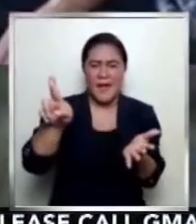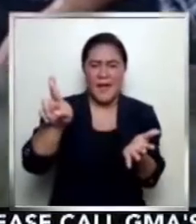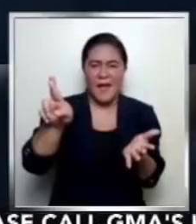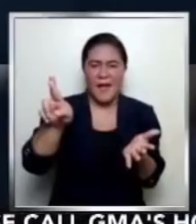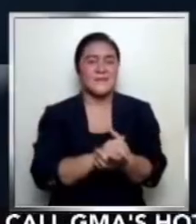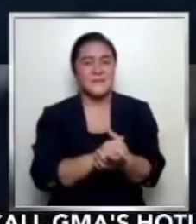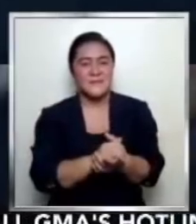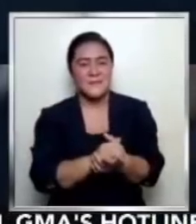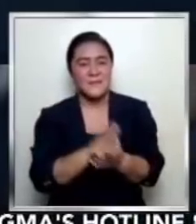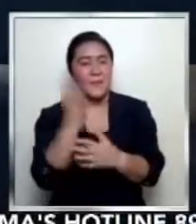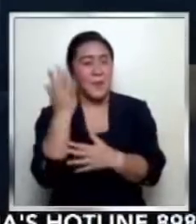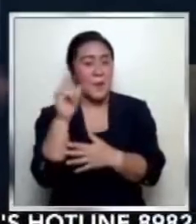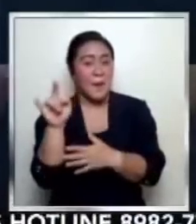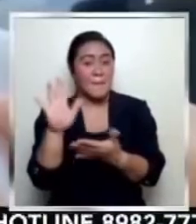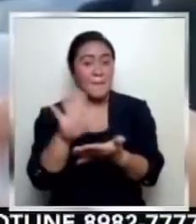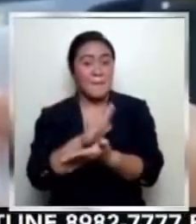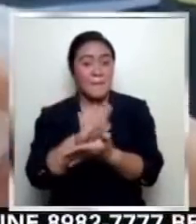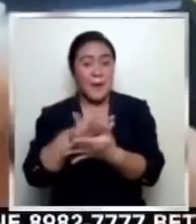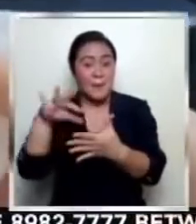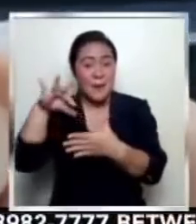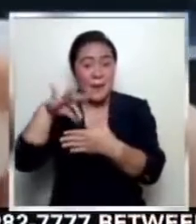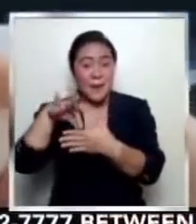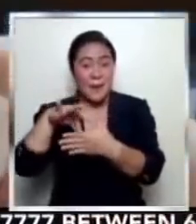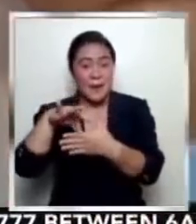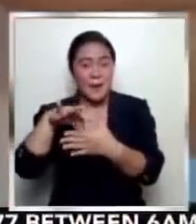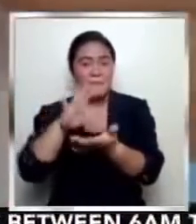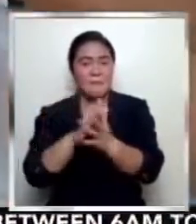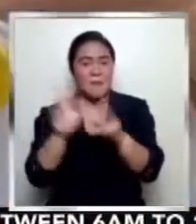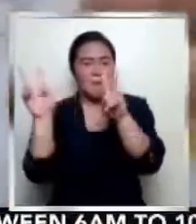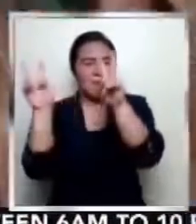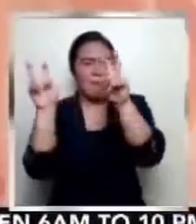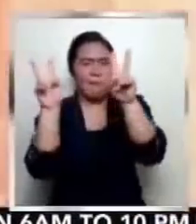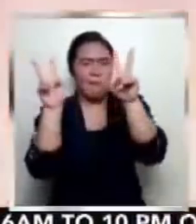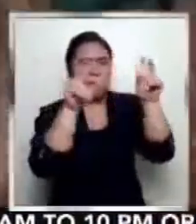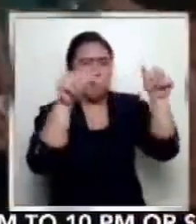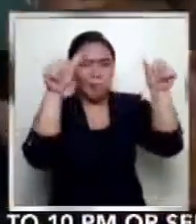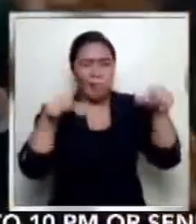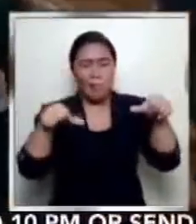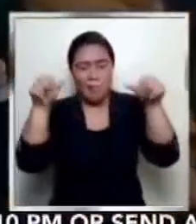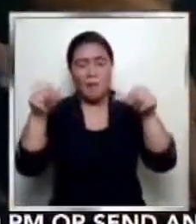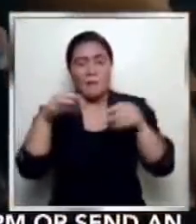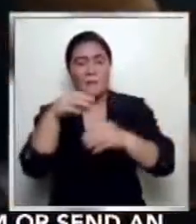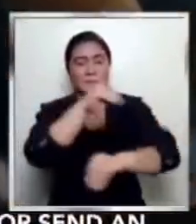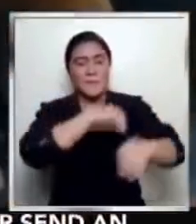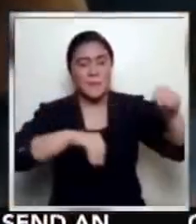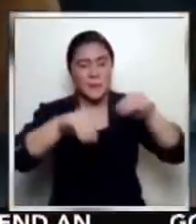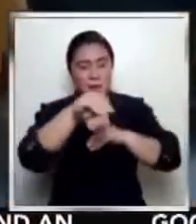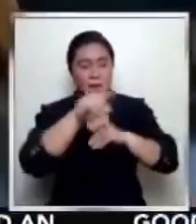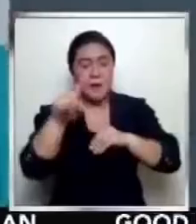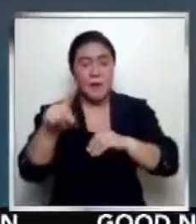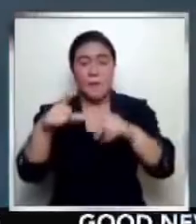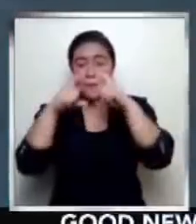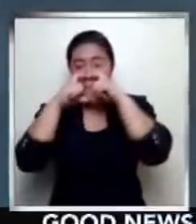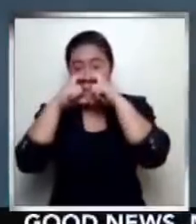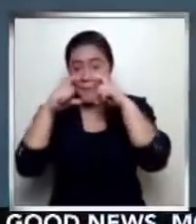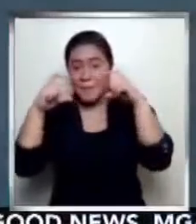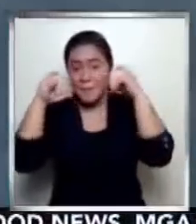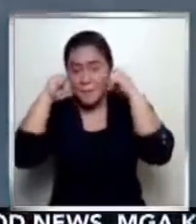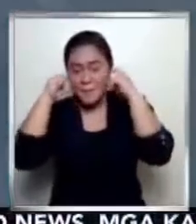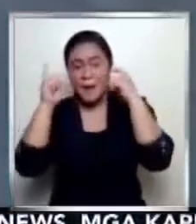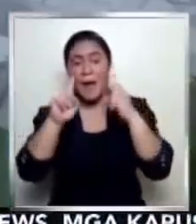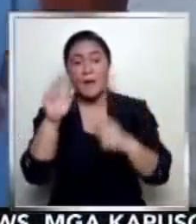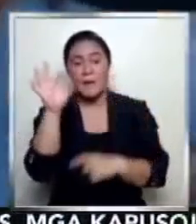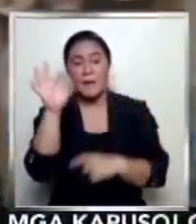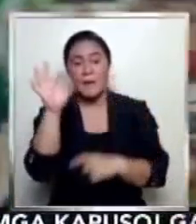kanyang paperclip naging wet tissue na naipampalit niya sa isang face mask sa kapwa Pinoy sa Thailand.